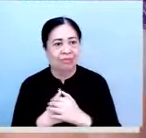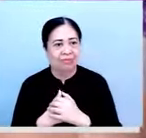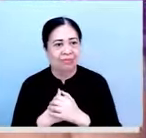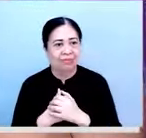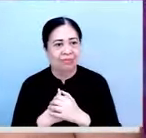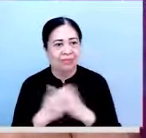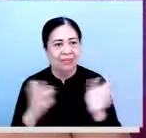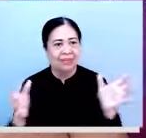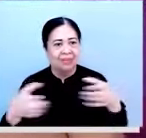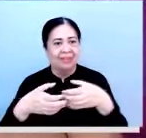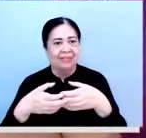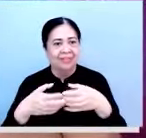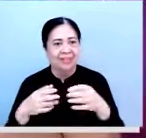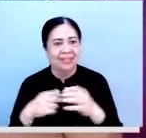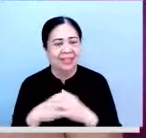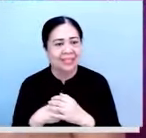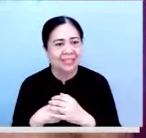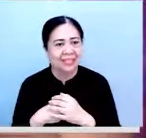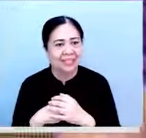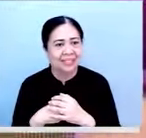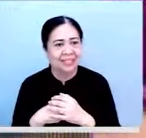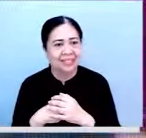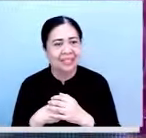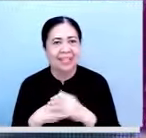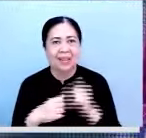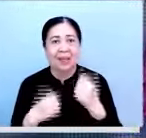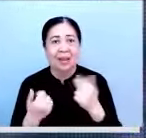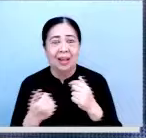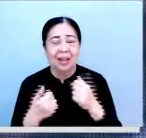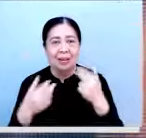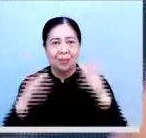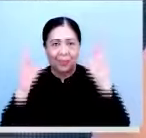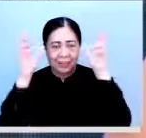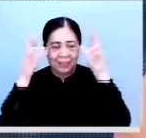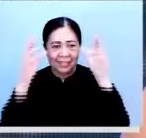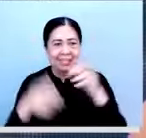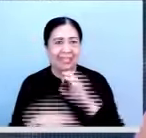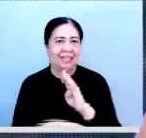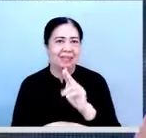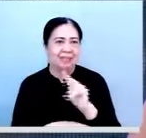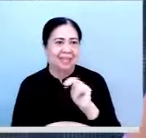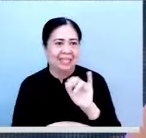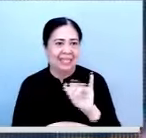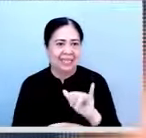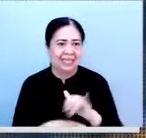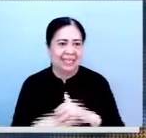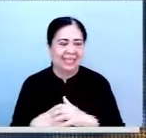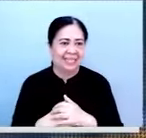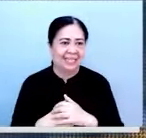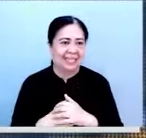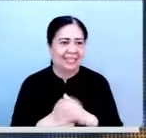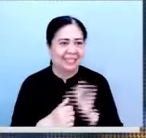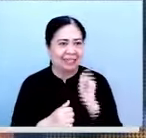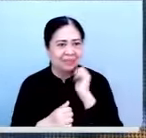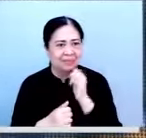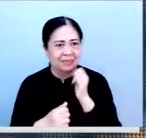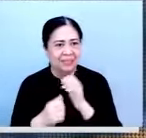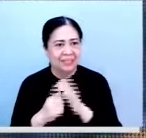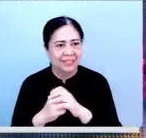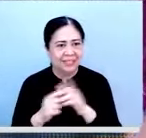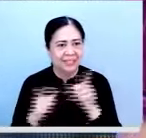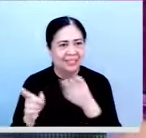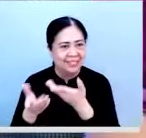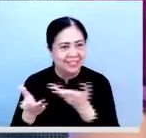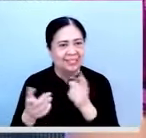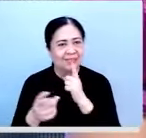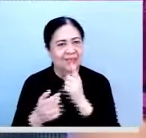na bunny. Bunny. Di ba sabi nga natin, dapat lagi nagka-hydrate. O, di gusto na talaga